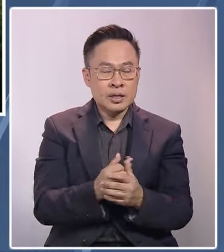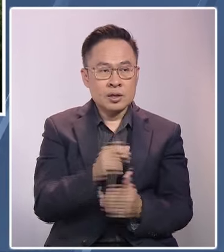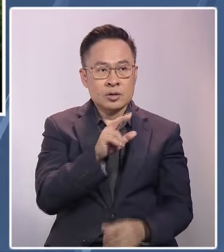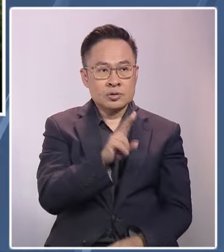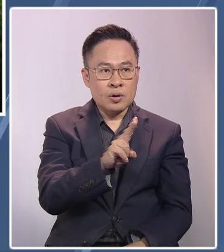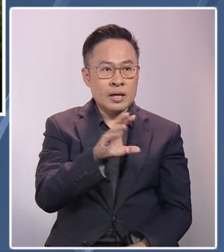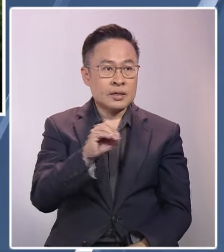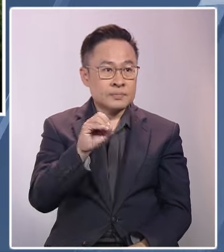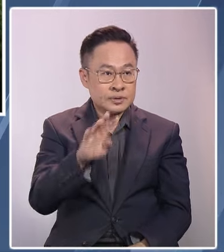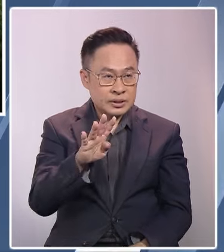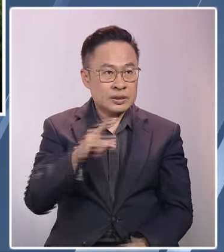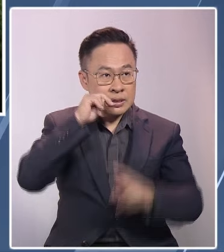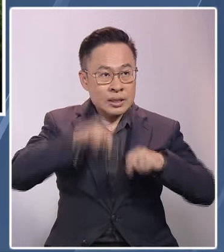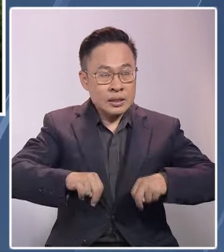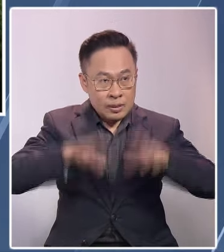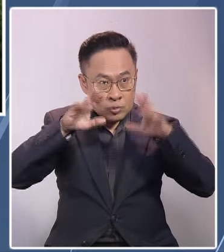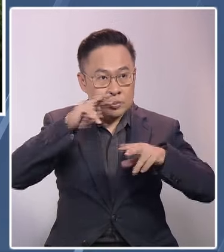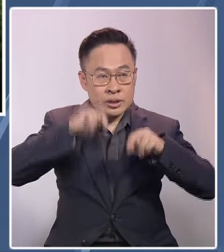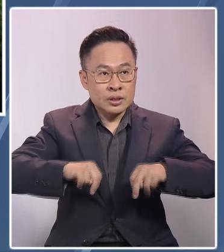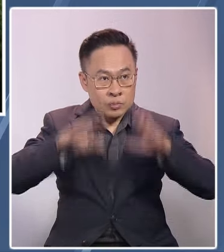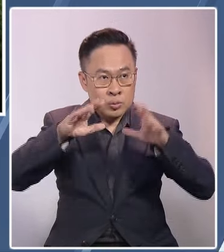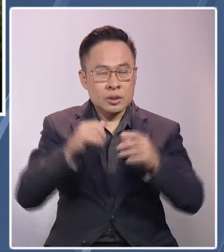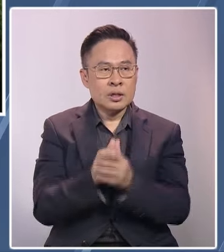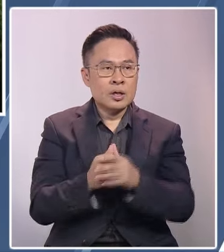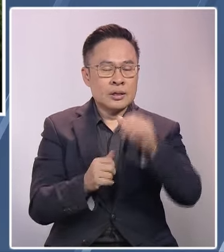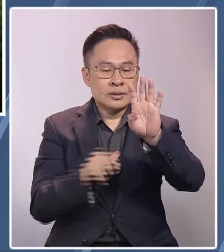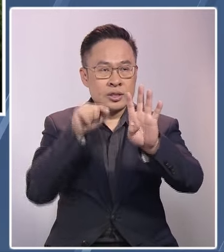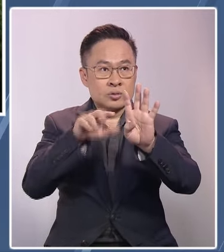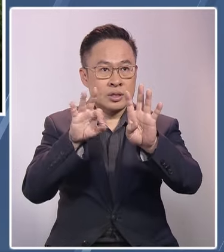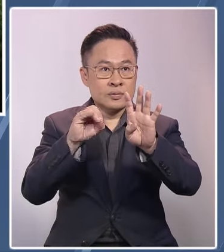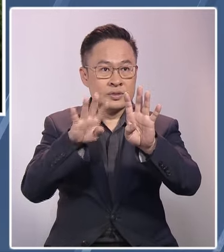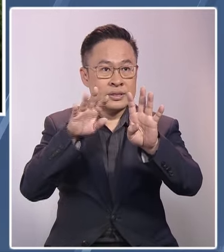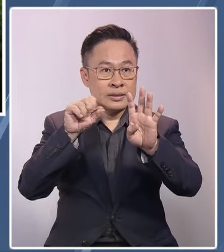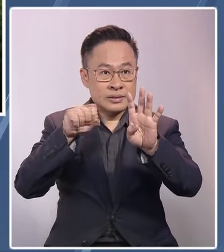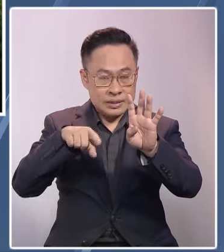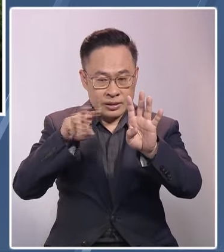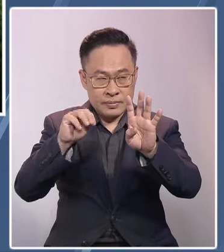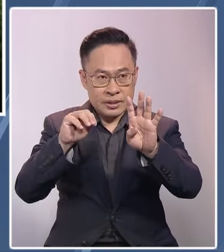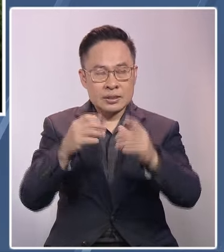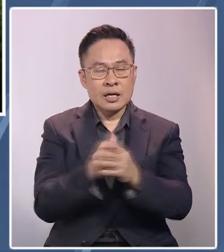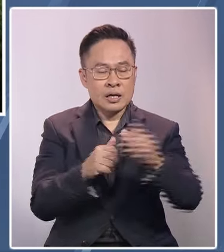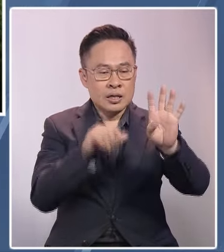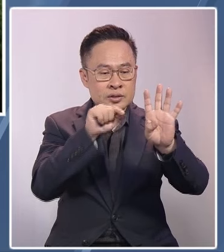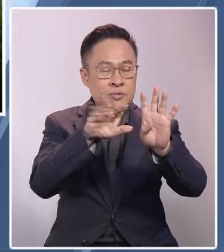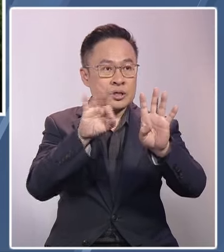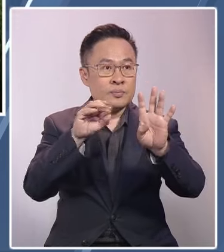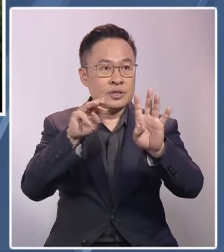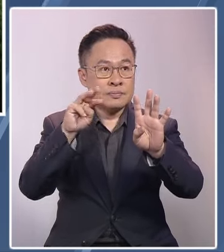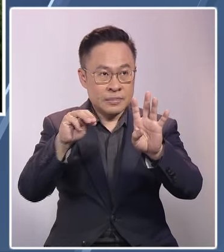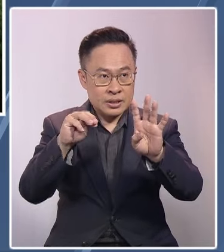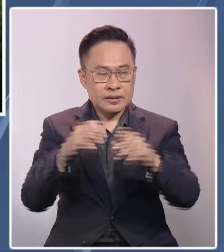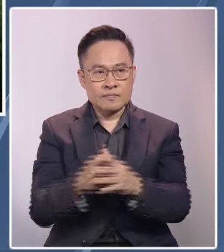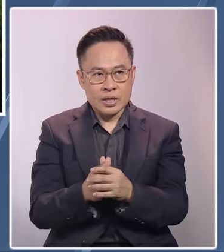2554เนี่ยตอนนั้นปีมหาอุทกภัยเลยนะอ่า 4ม 94ซมซึ่งถ้าเปรียบเทียบกับตอนนี้ก็